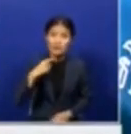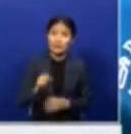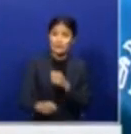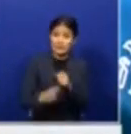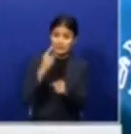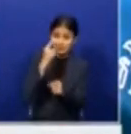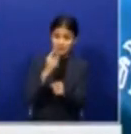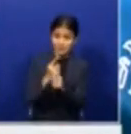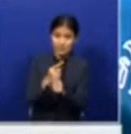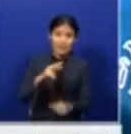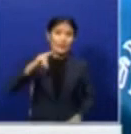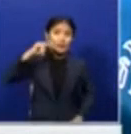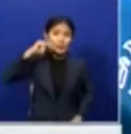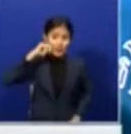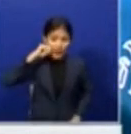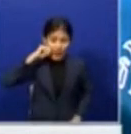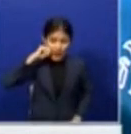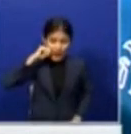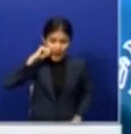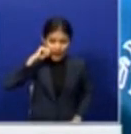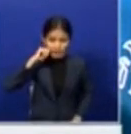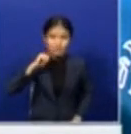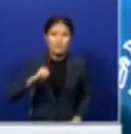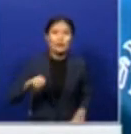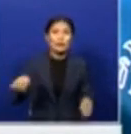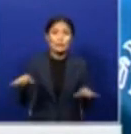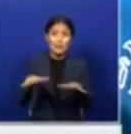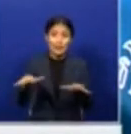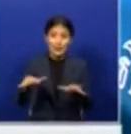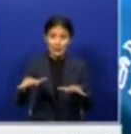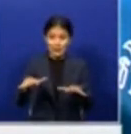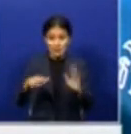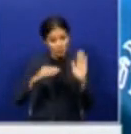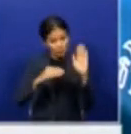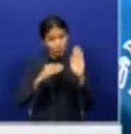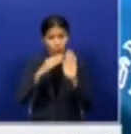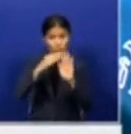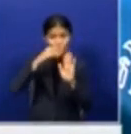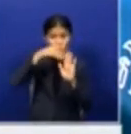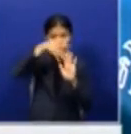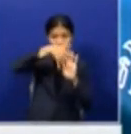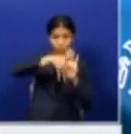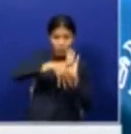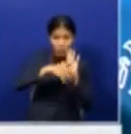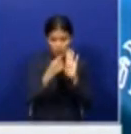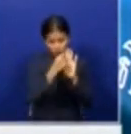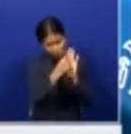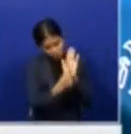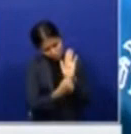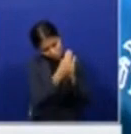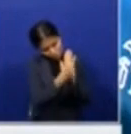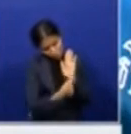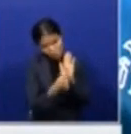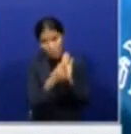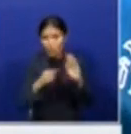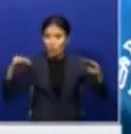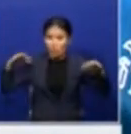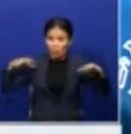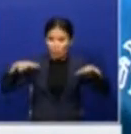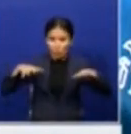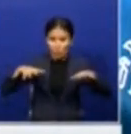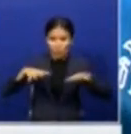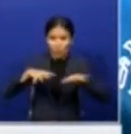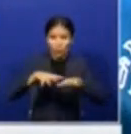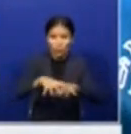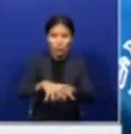ะครับไหลจากแม่น้ำ 4-5 สายลงไปในอ่าวไทยเป็นจำนวนหลายหมื่นล้านลูกบาศก์เมตรแต่